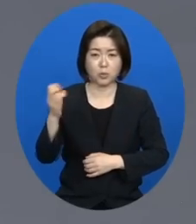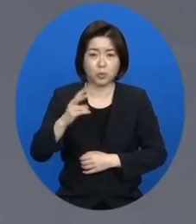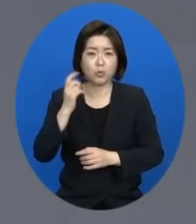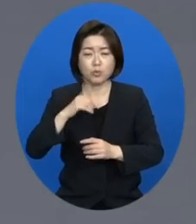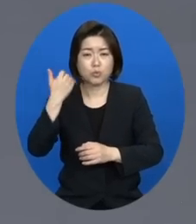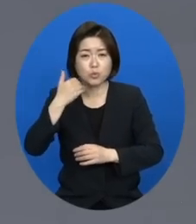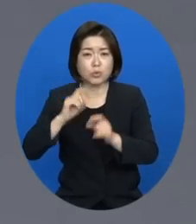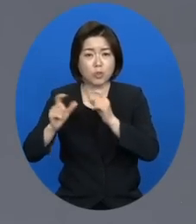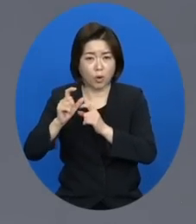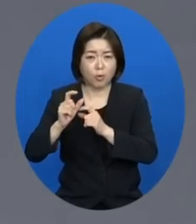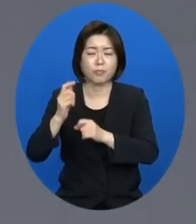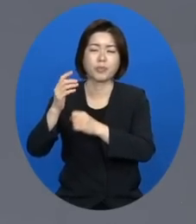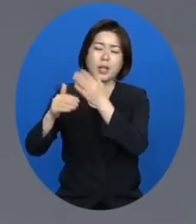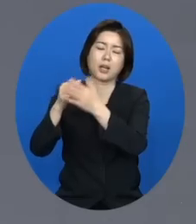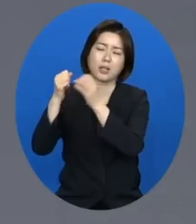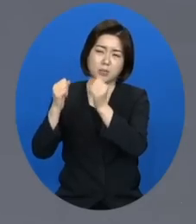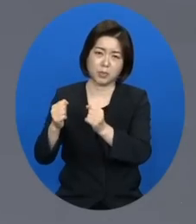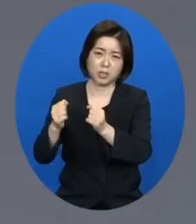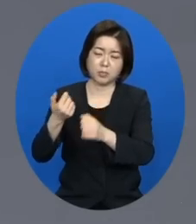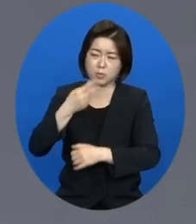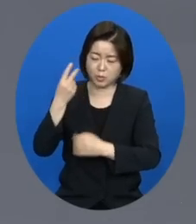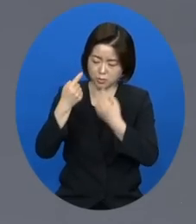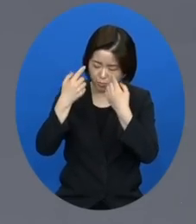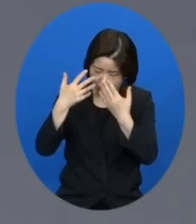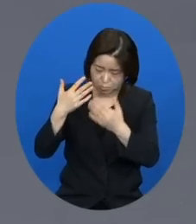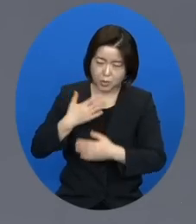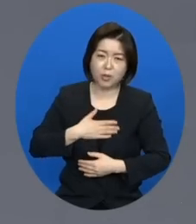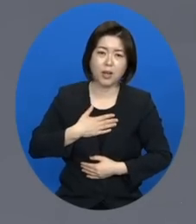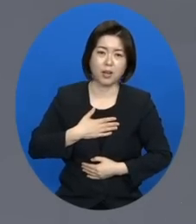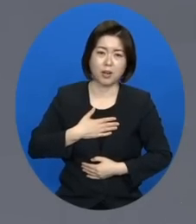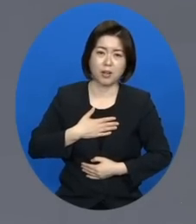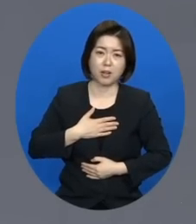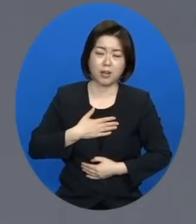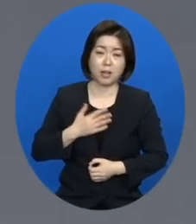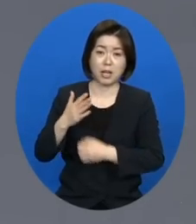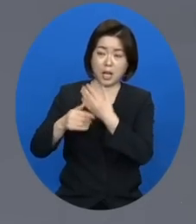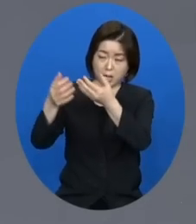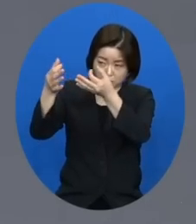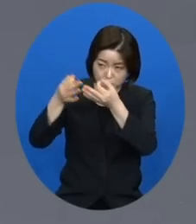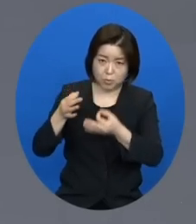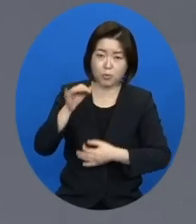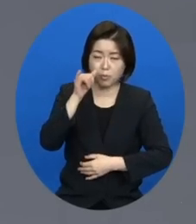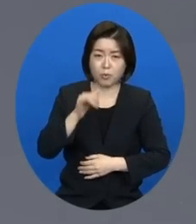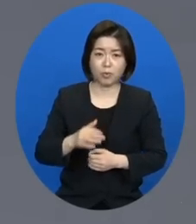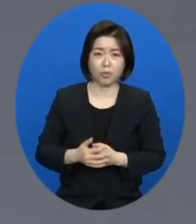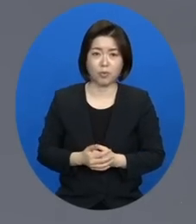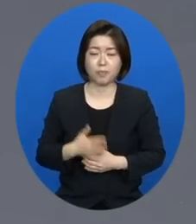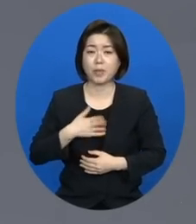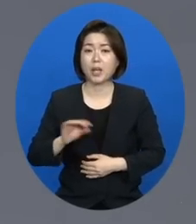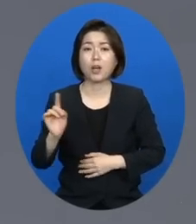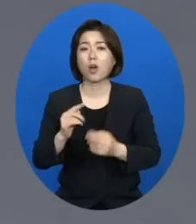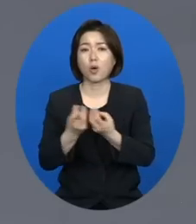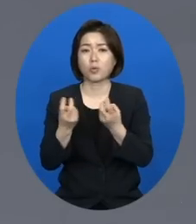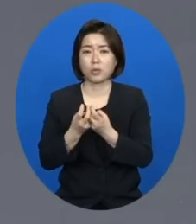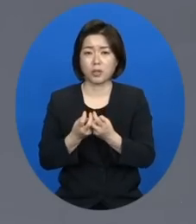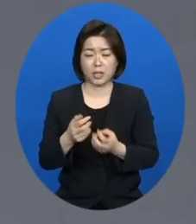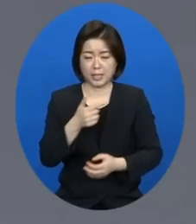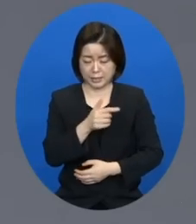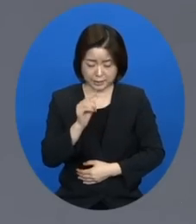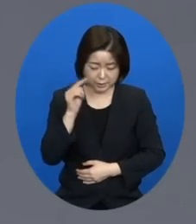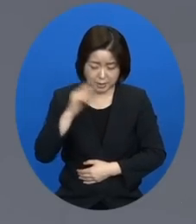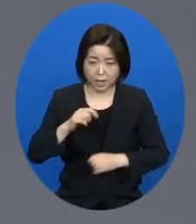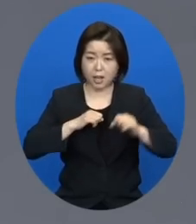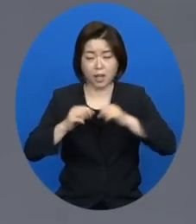계셨습니까? 하나님이 계심을 요셉은 분명히 알았어요. 하나님 보고 계신데 내가 어떻게 큰 악을 행할